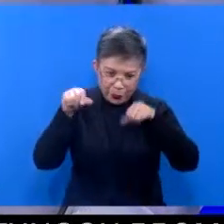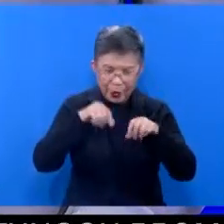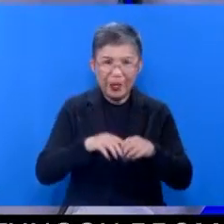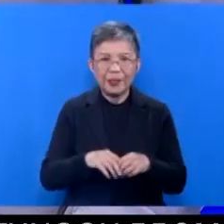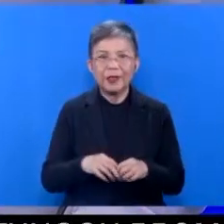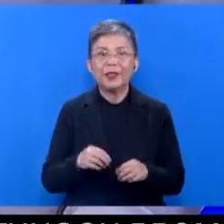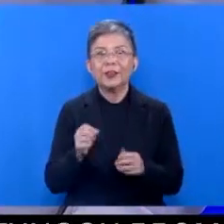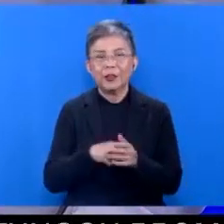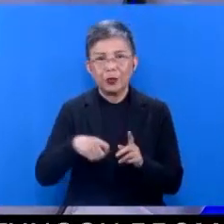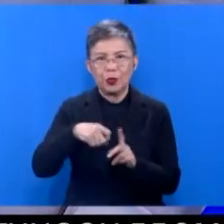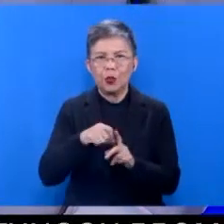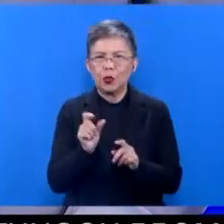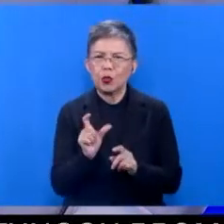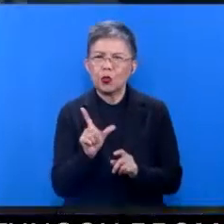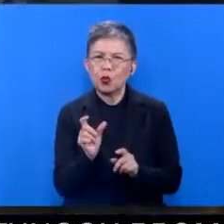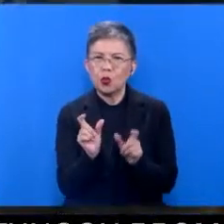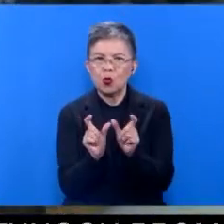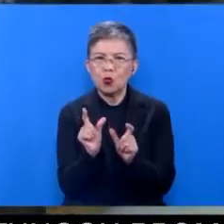keluak? Ini dia informasinya.